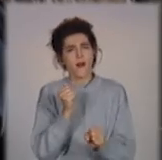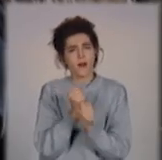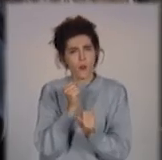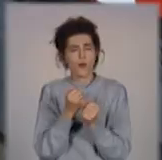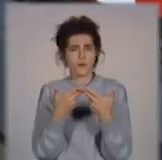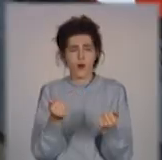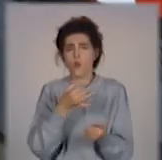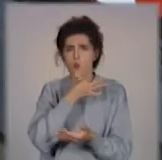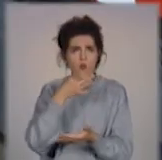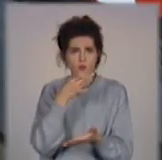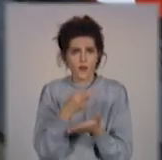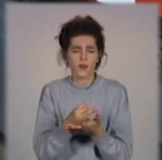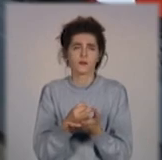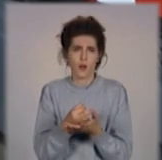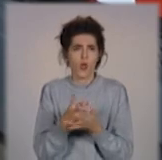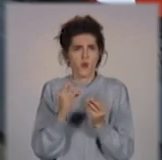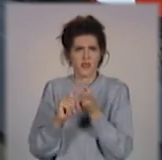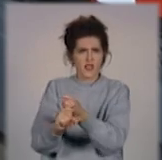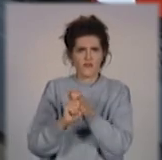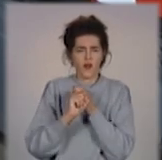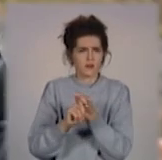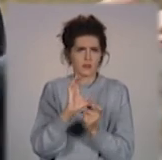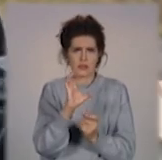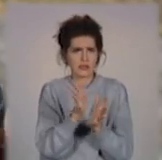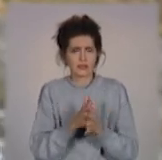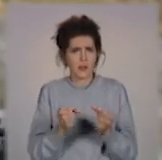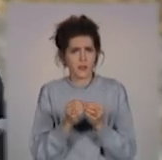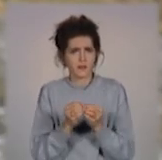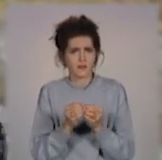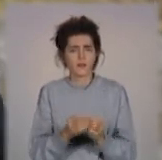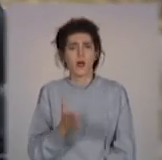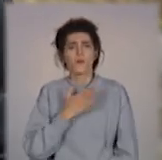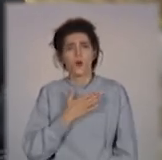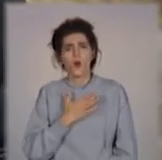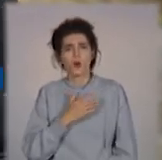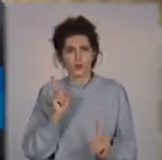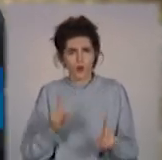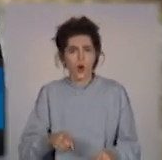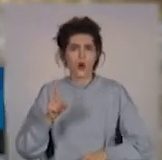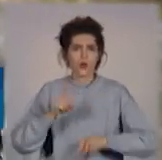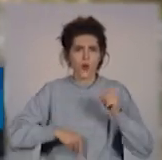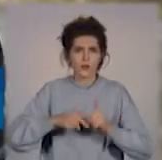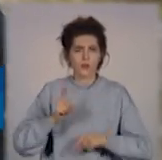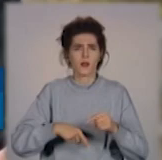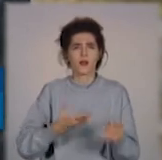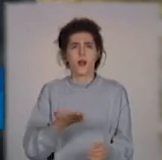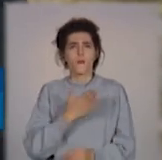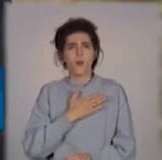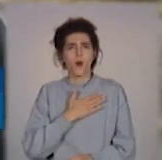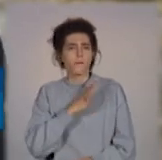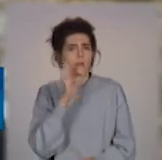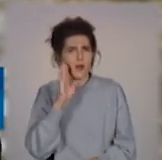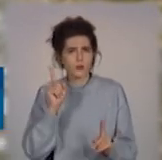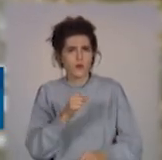відповідальна, але на сімейне життя вона ніяк не впливає. У моїй родині у дівчат робота теж відповідальна. Мати – медик, тітка